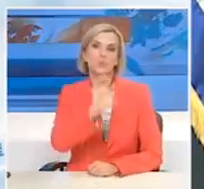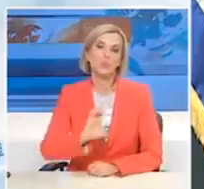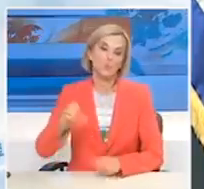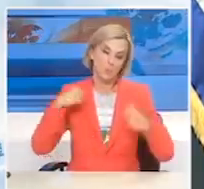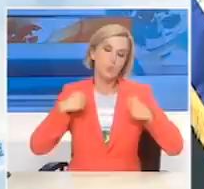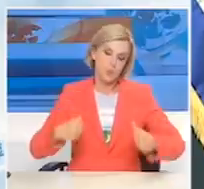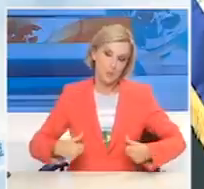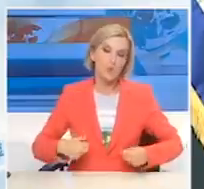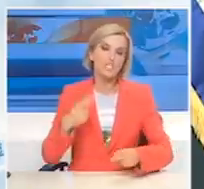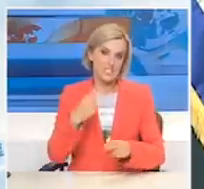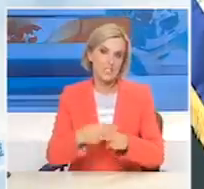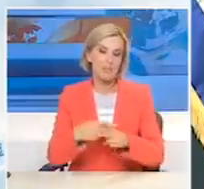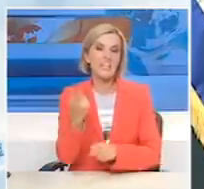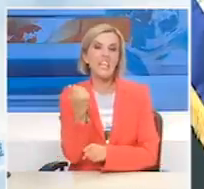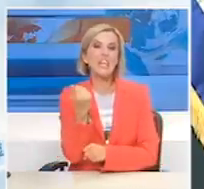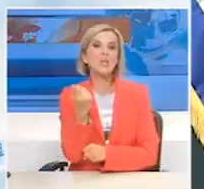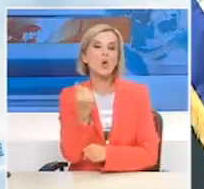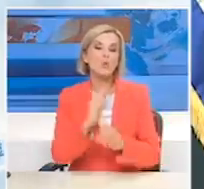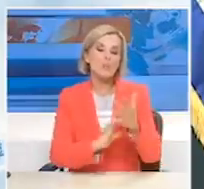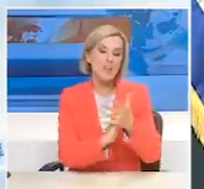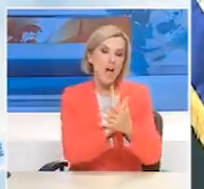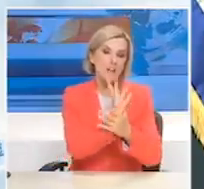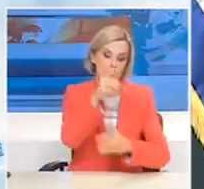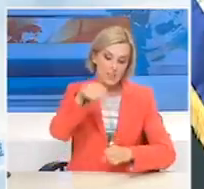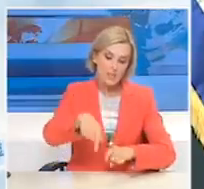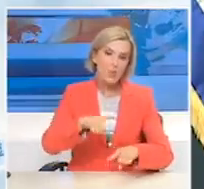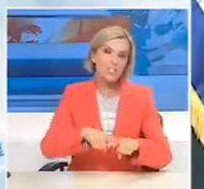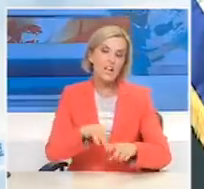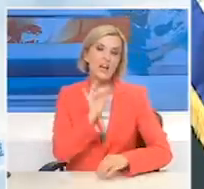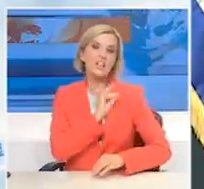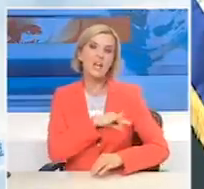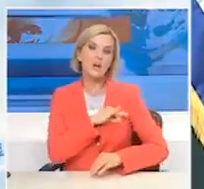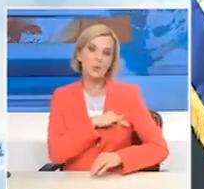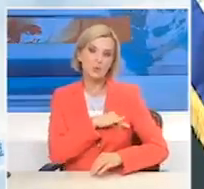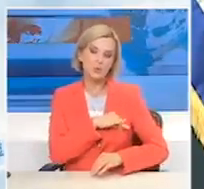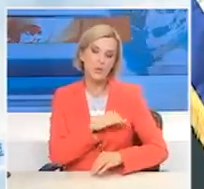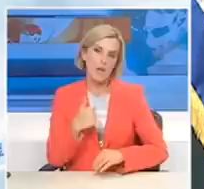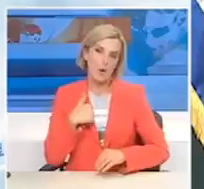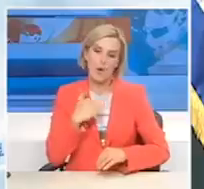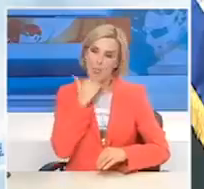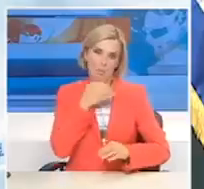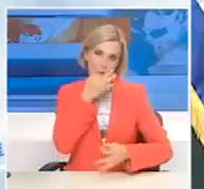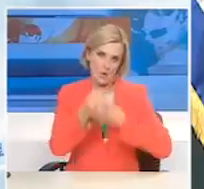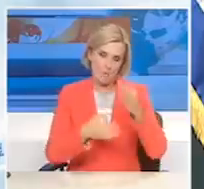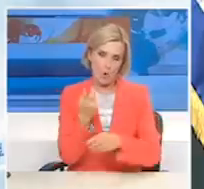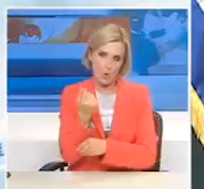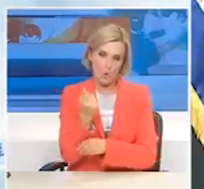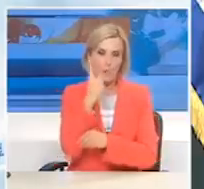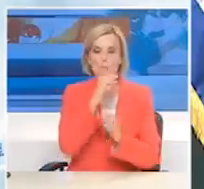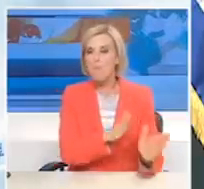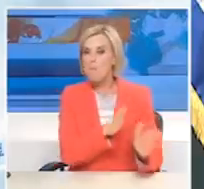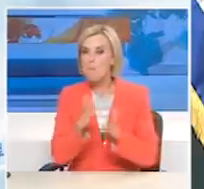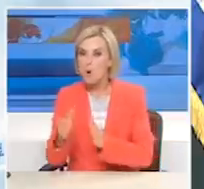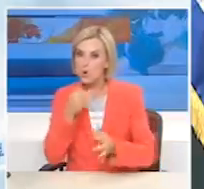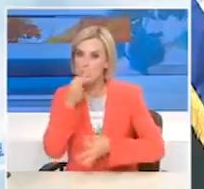είναι και σημαντική πηγή εσόδων για την πατρίδα μας και για το οποίο μπορούν να μιλήσουν πολύ καλύτερα άλλοι για τις οικονομικές τους διαστάσεις. Εγώ να πω μόνο ότι